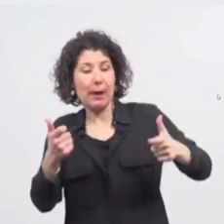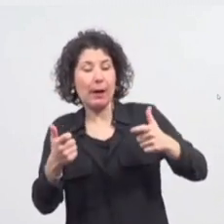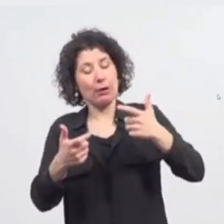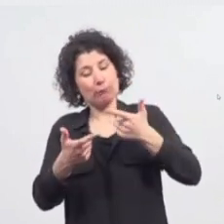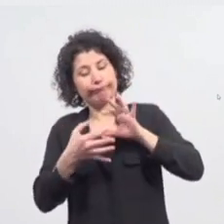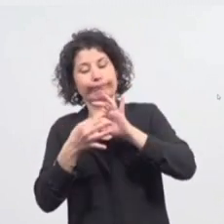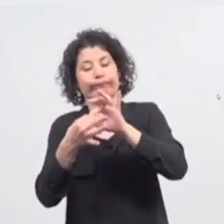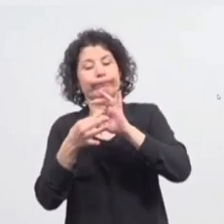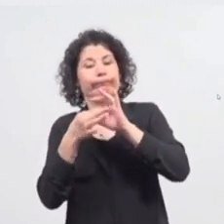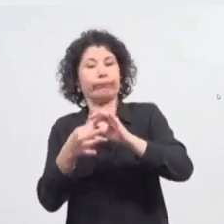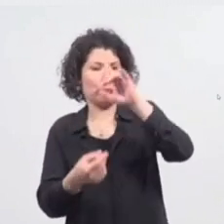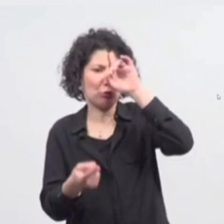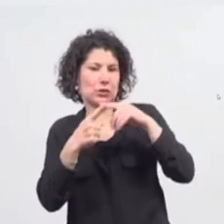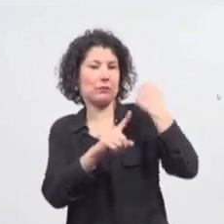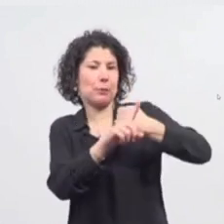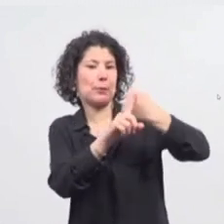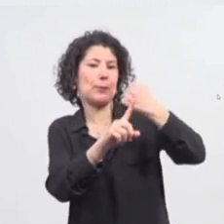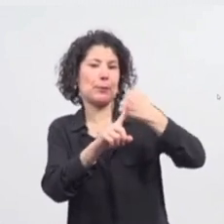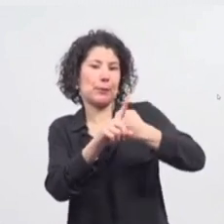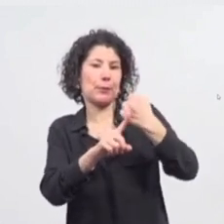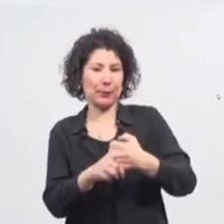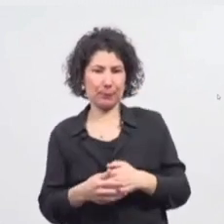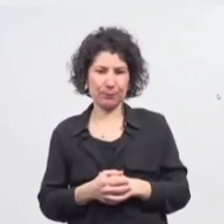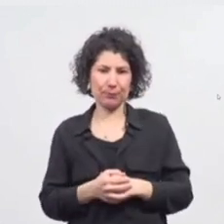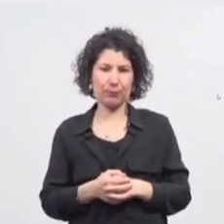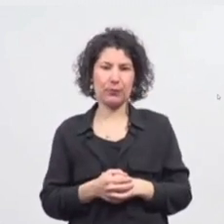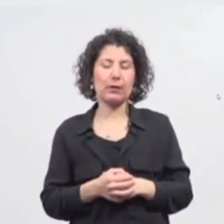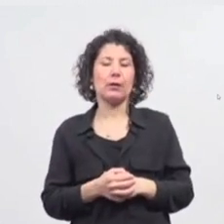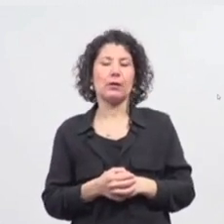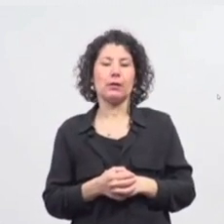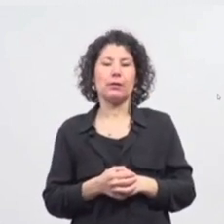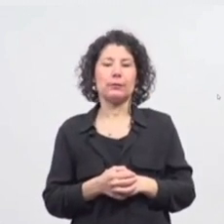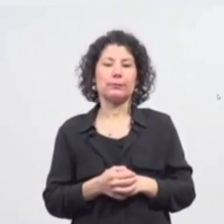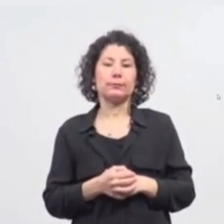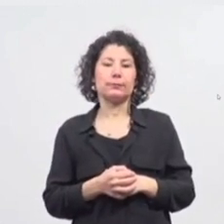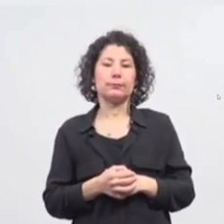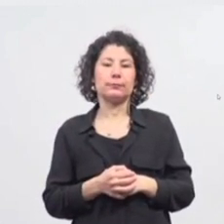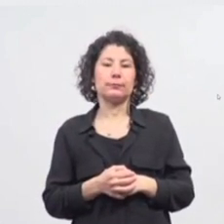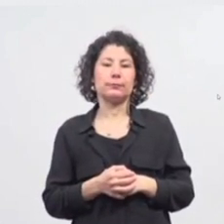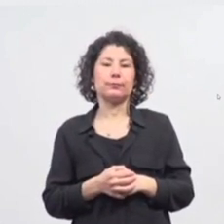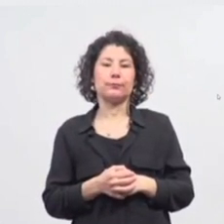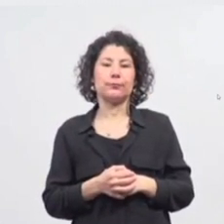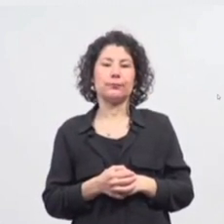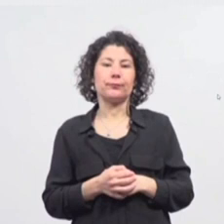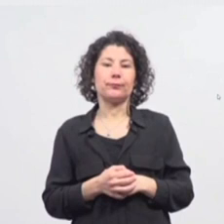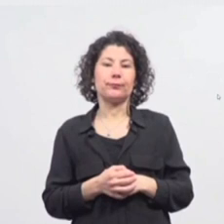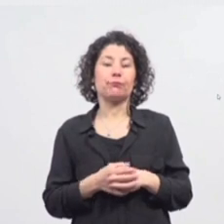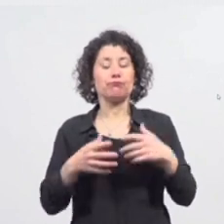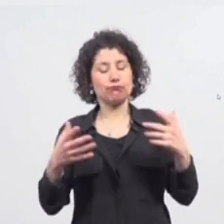avec les services qui peuvent les aider. Maintenant, la Commission va également examiner